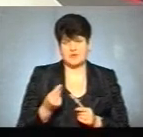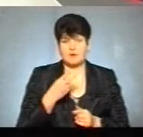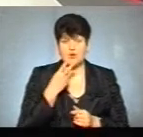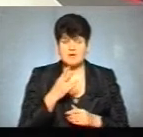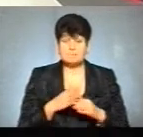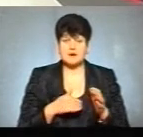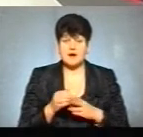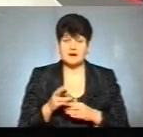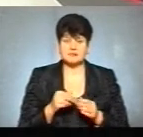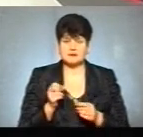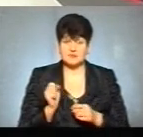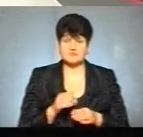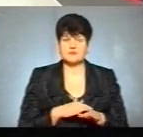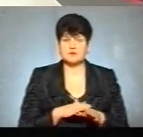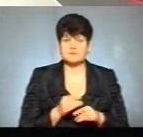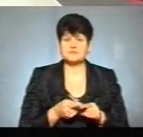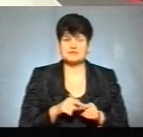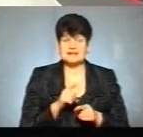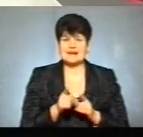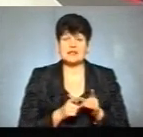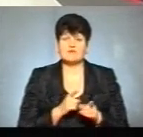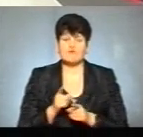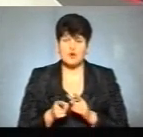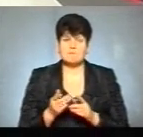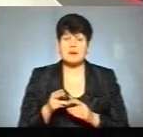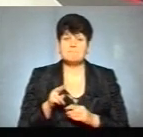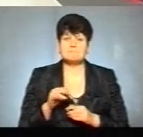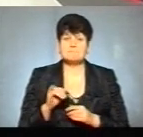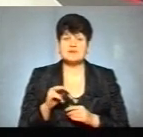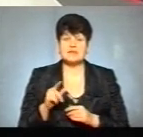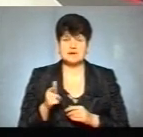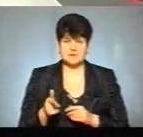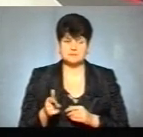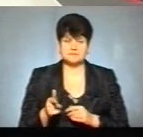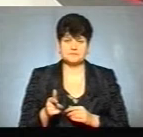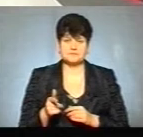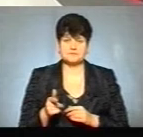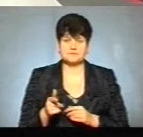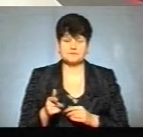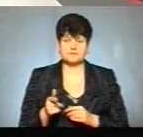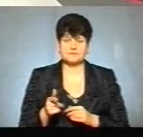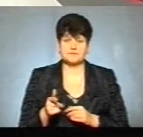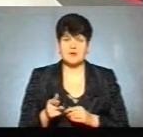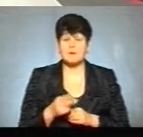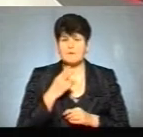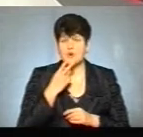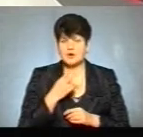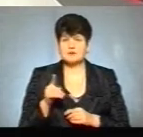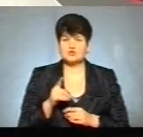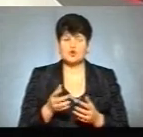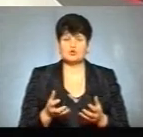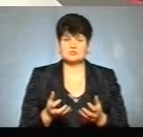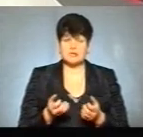вже реалізація цієї реформи пільг, я наголошую, пільг, не субсидії, пільг, показує, що